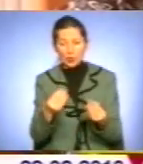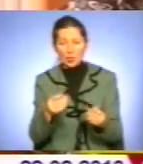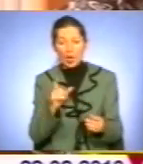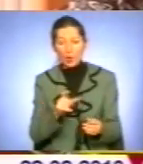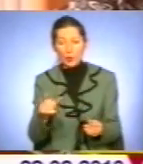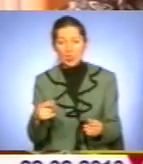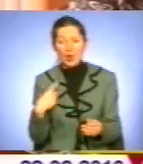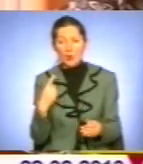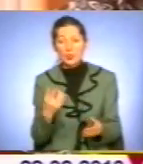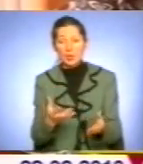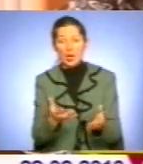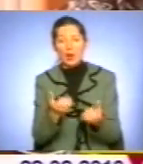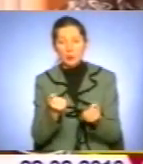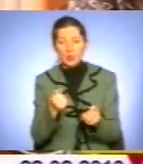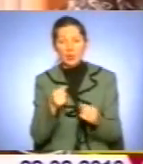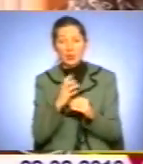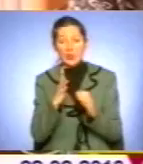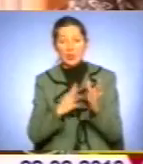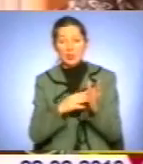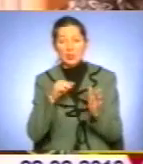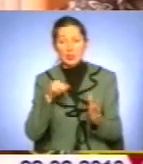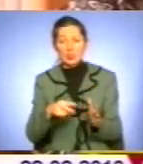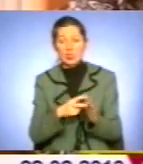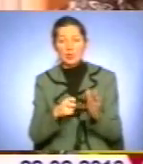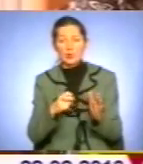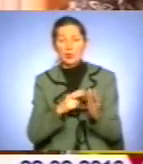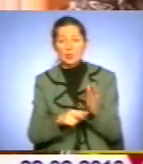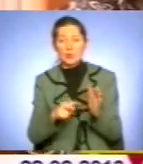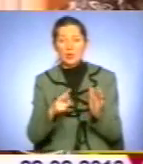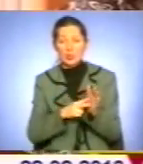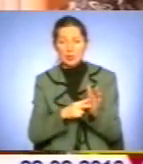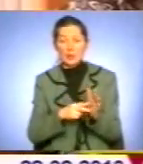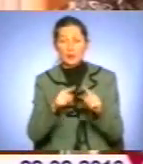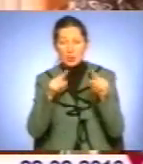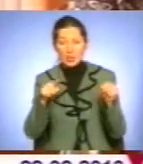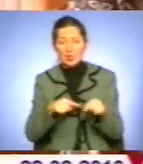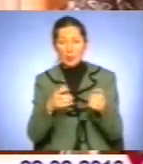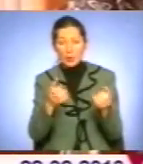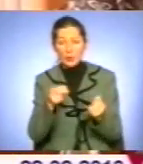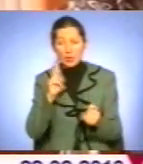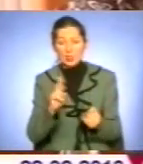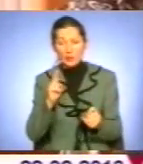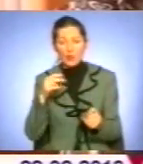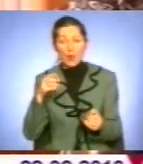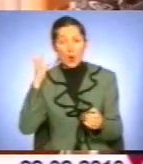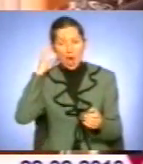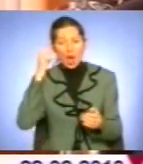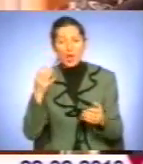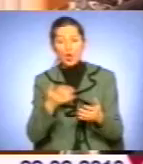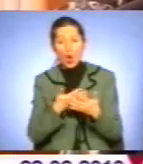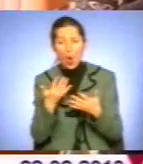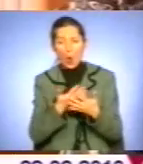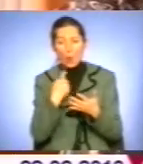надійшло 19 757 засобів приймання сигналів цифрового телерадіомовлення, що становить